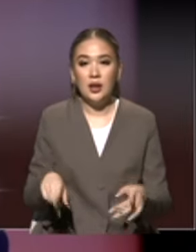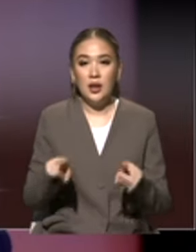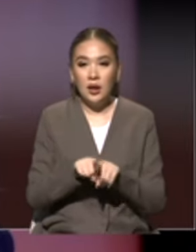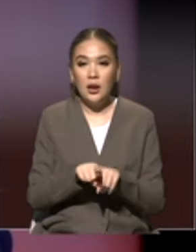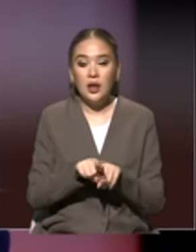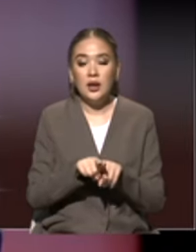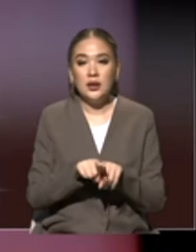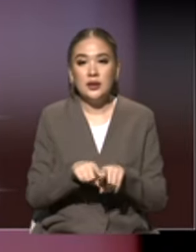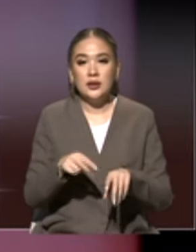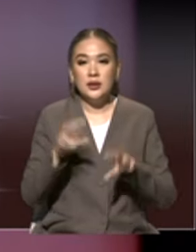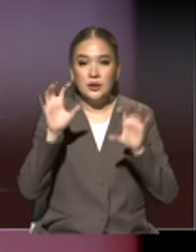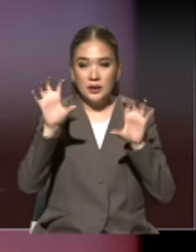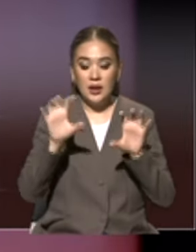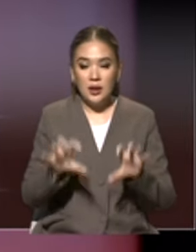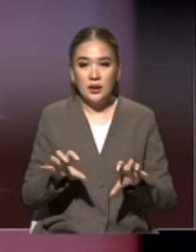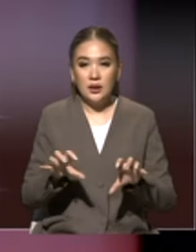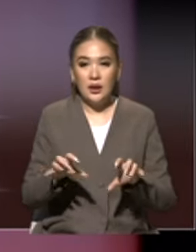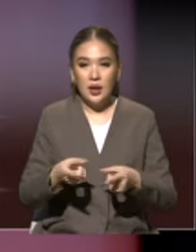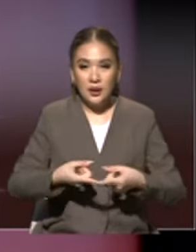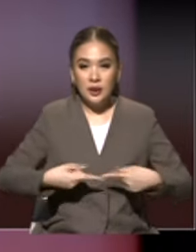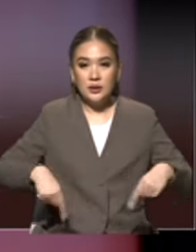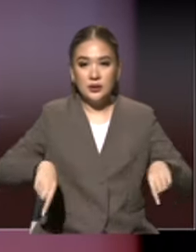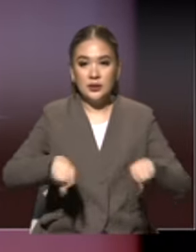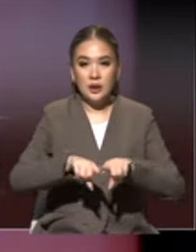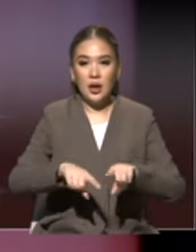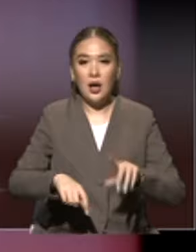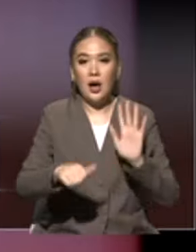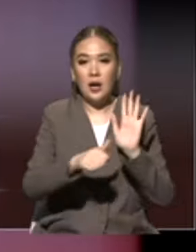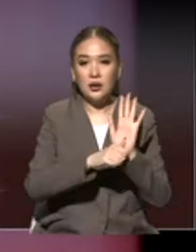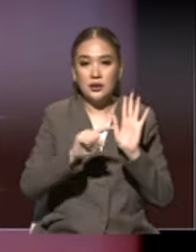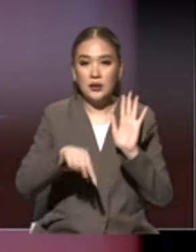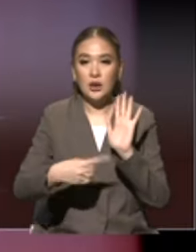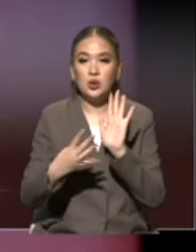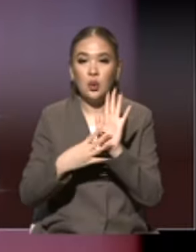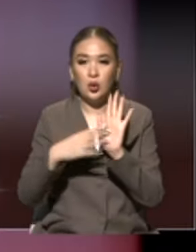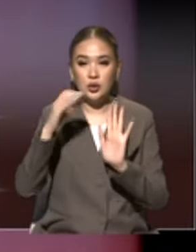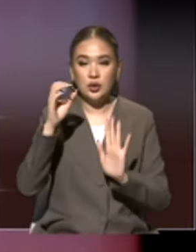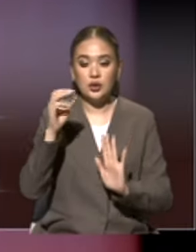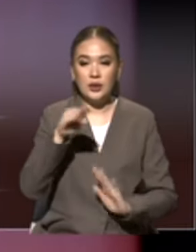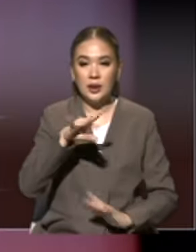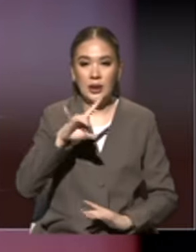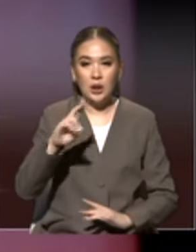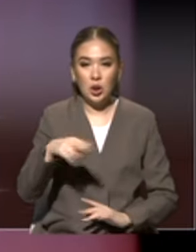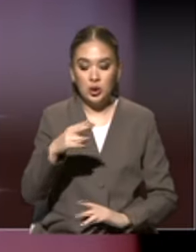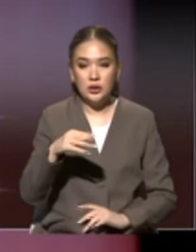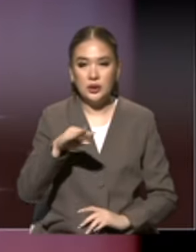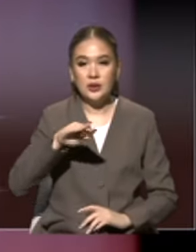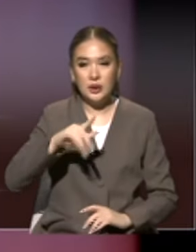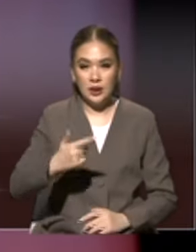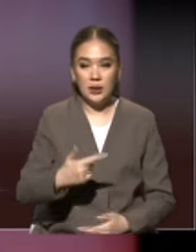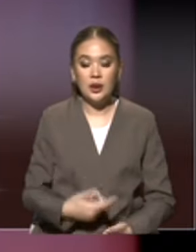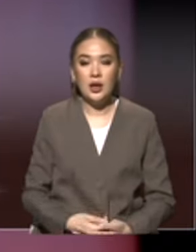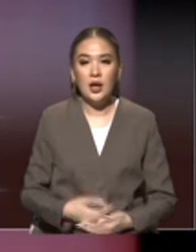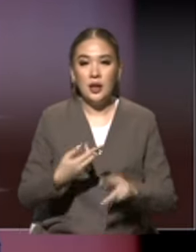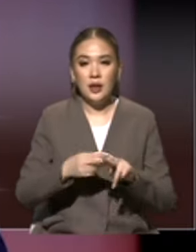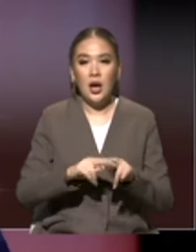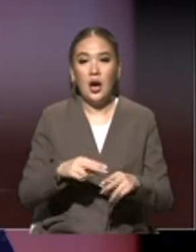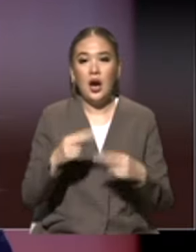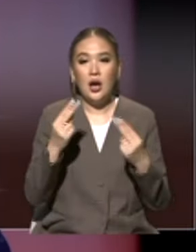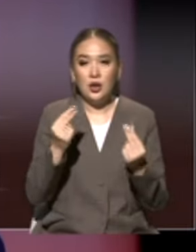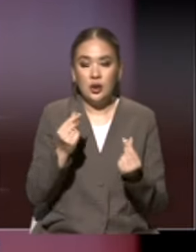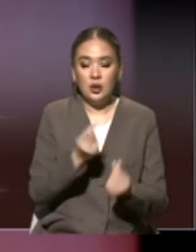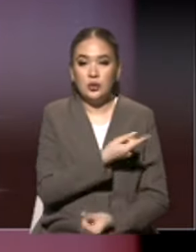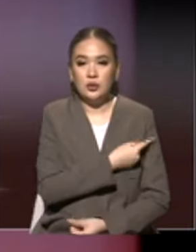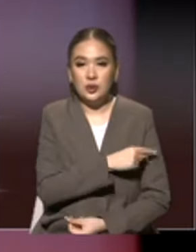мемлекеттік заң айналасында 6-9 триллион теңгенің қаражаты. Вот жаңағы ауруханамыз бар, мектебіміз